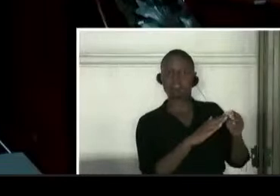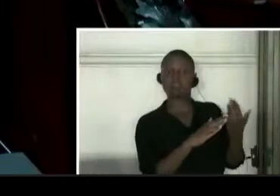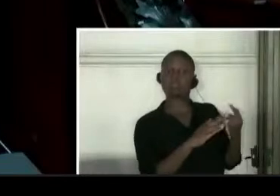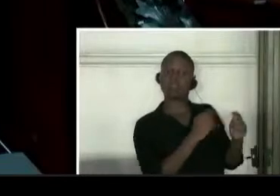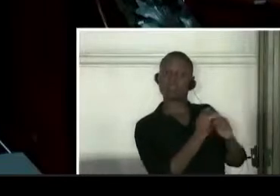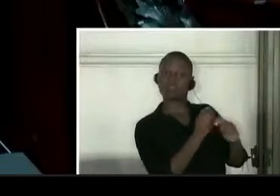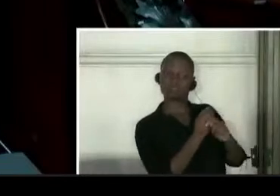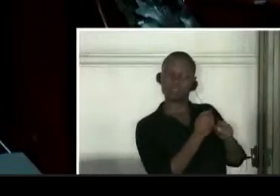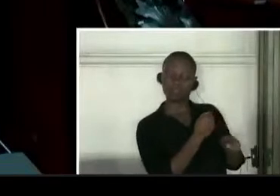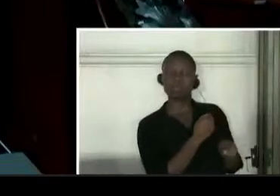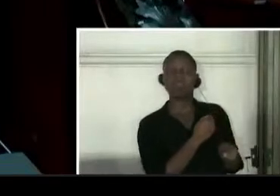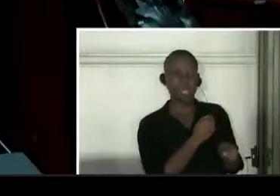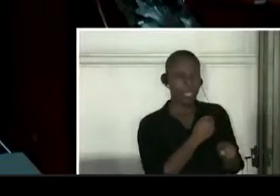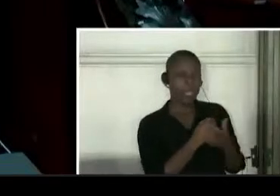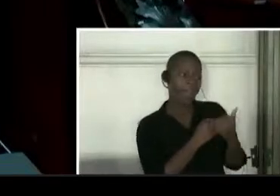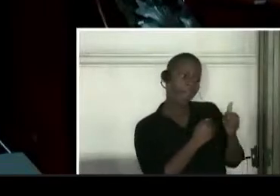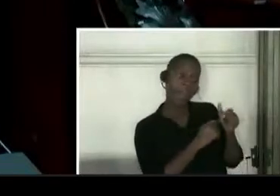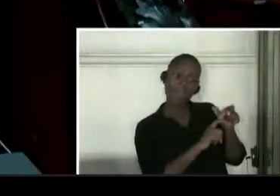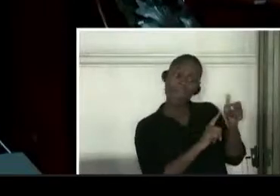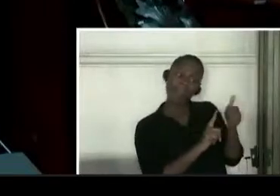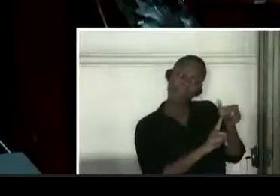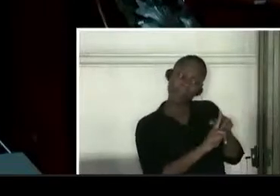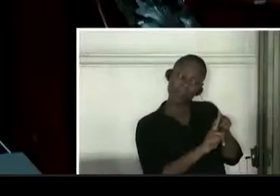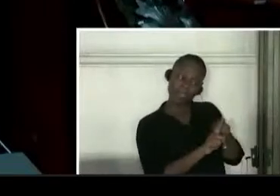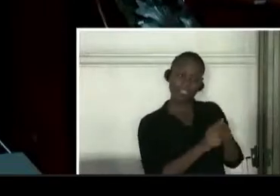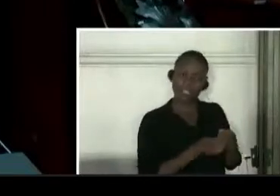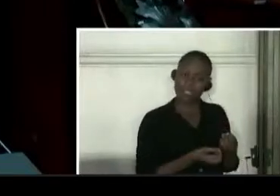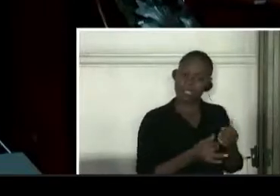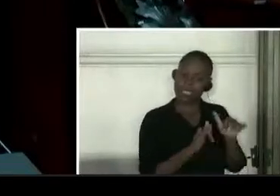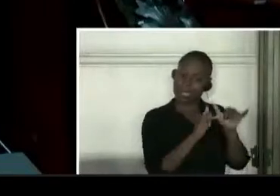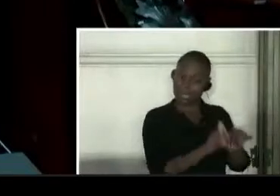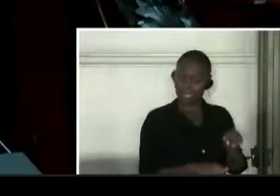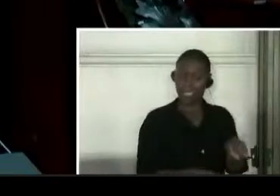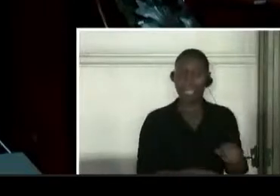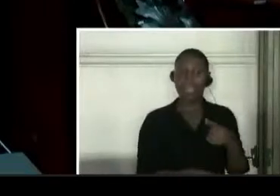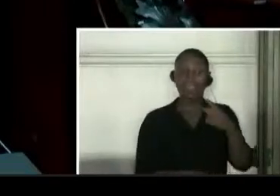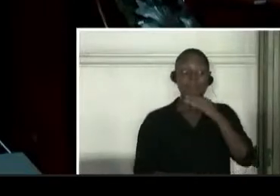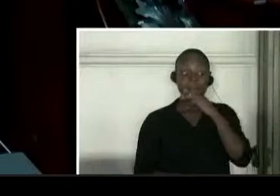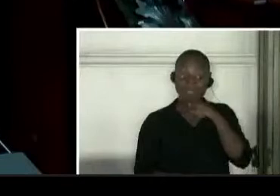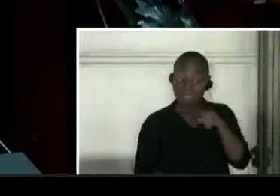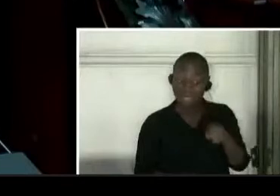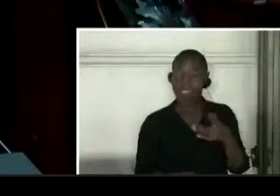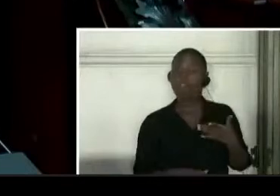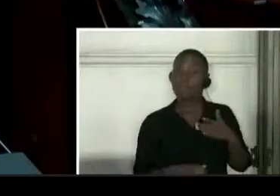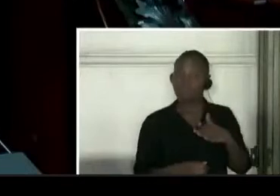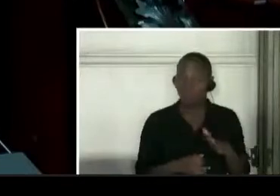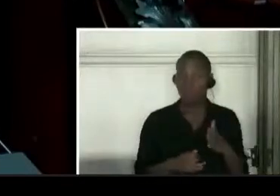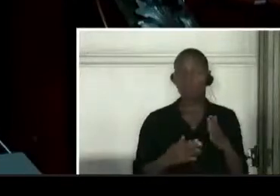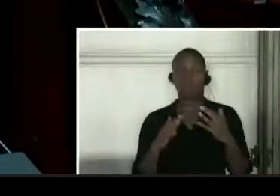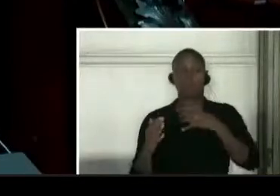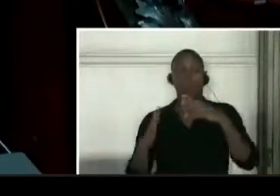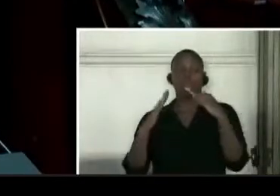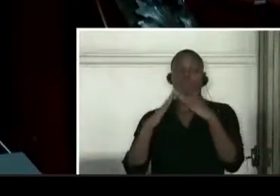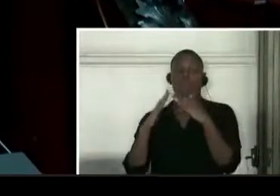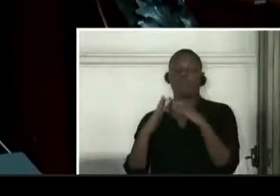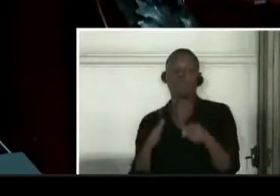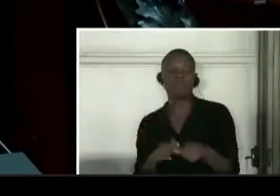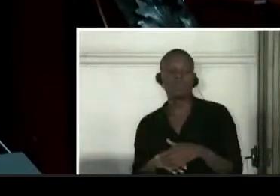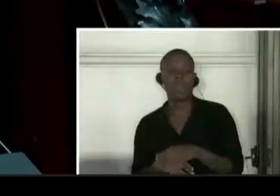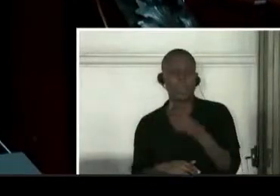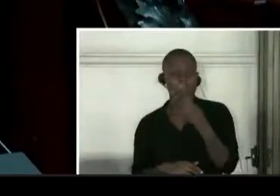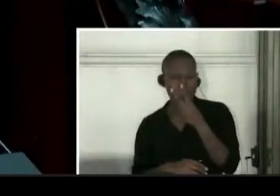ezaziwa ngolindela kwezinye zezindawo ezingaphansi kumkhandlu waseThekwini. Okwasicacisela